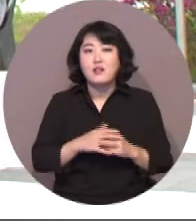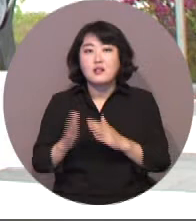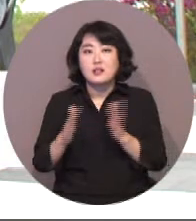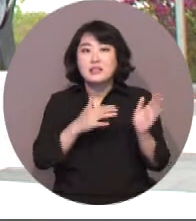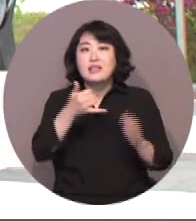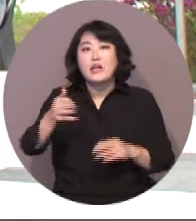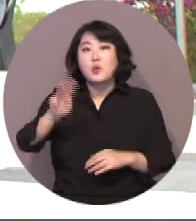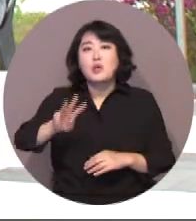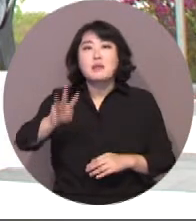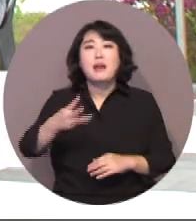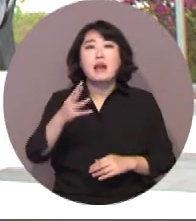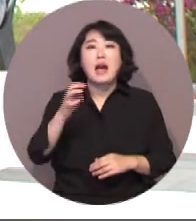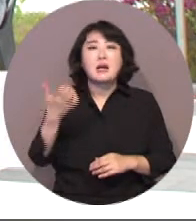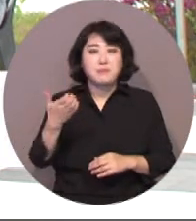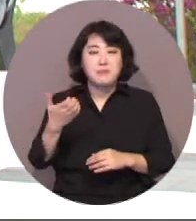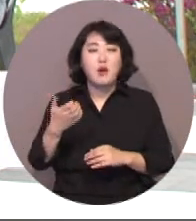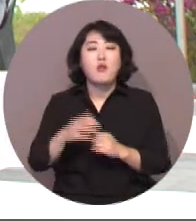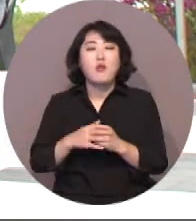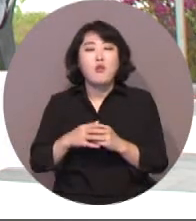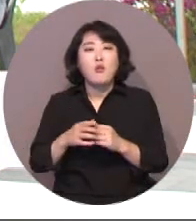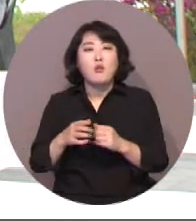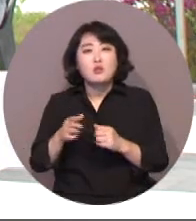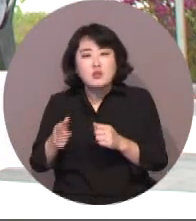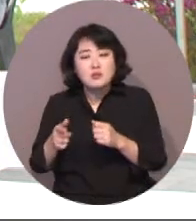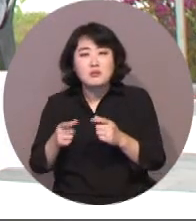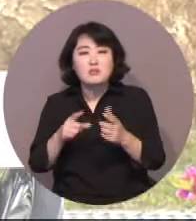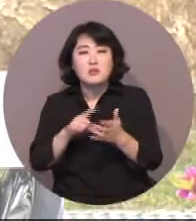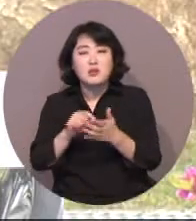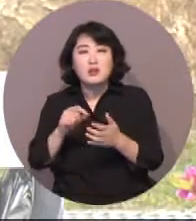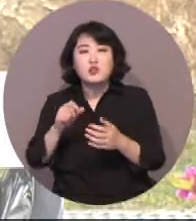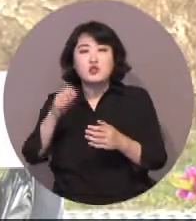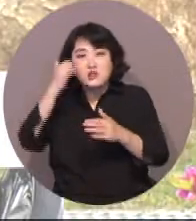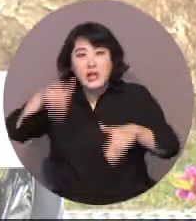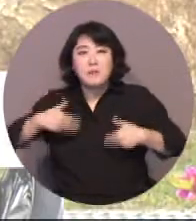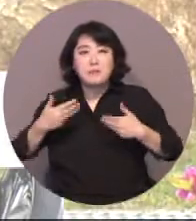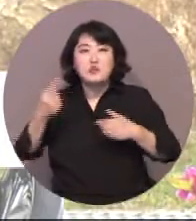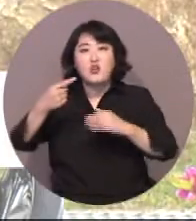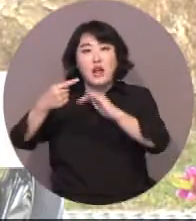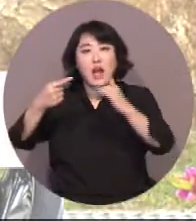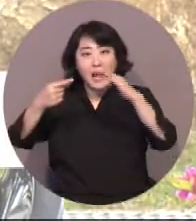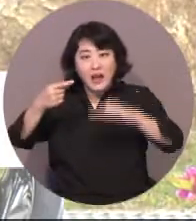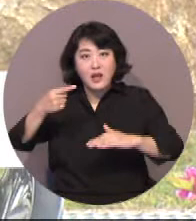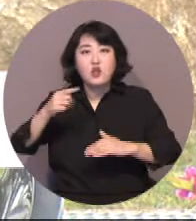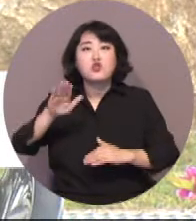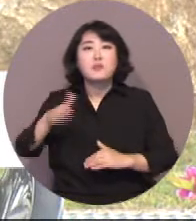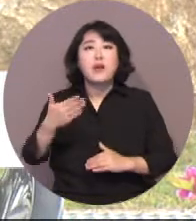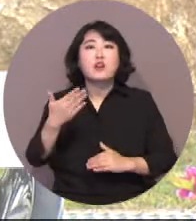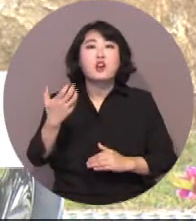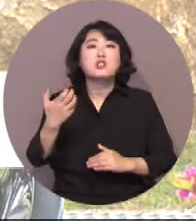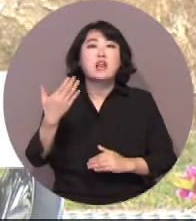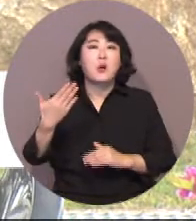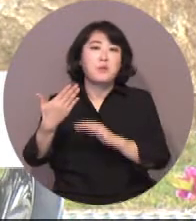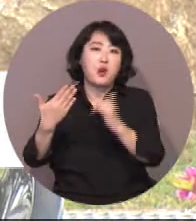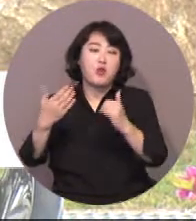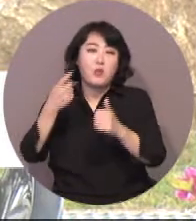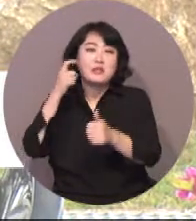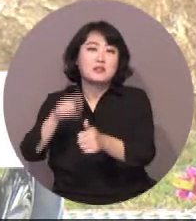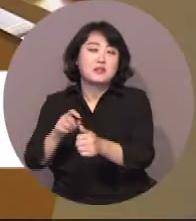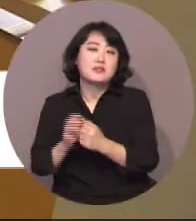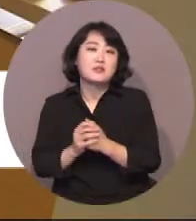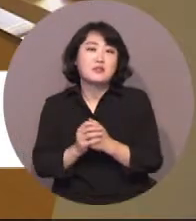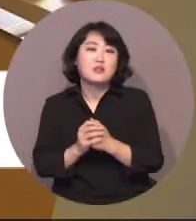배가 운명 을 비롯해 충남도 다 3만의 다시 3자 리스로 돌아서 900여 던 9명이 새로 확정됐습니다